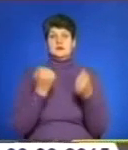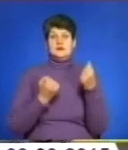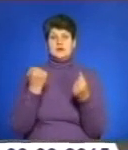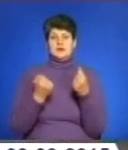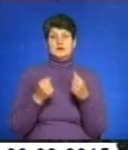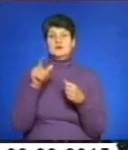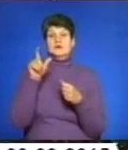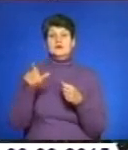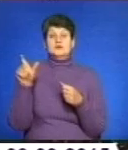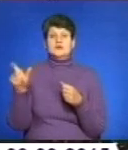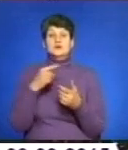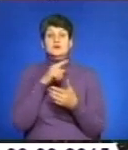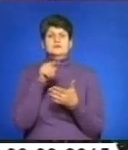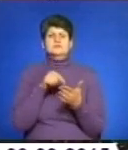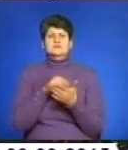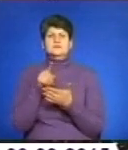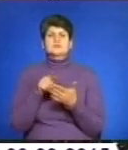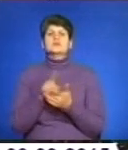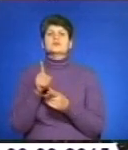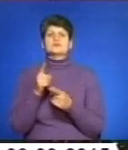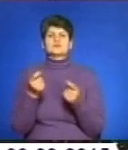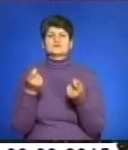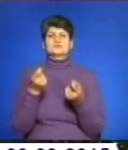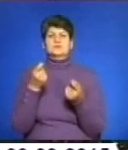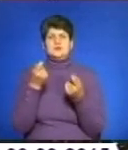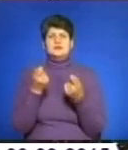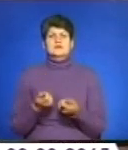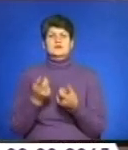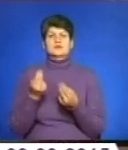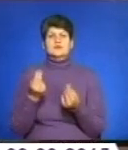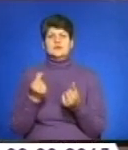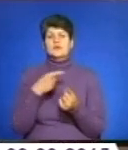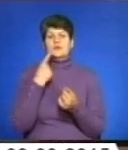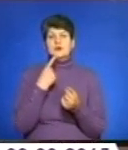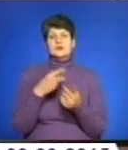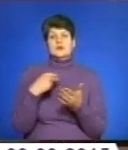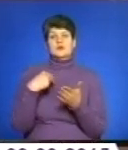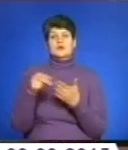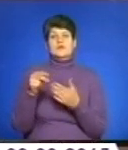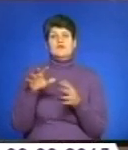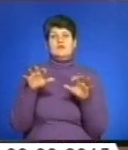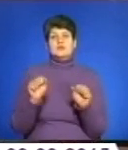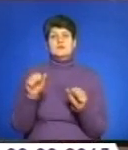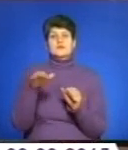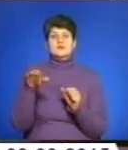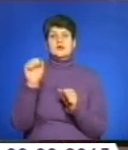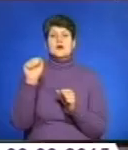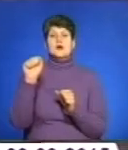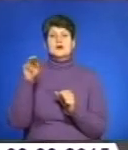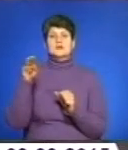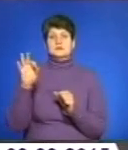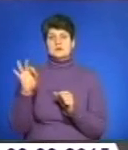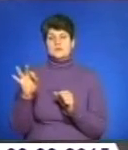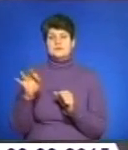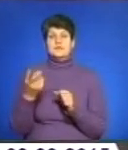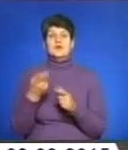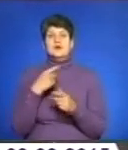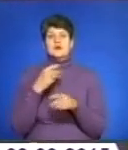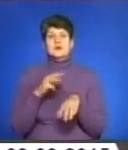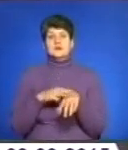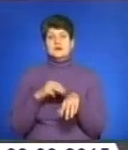виникало запитань щодо непомірно низької вартості легківок, казав, що викупив їх у власників в зоні АТО. Злочинну схему викрили співробітники управління